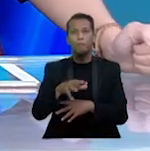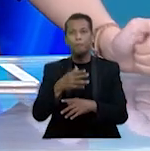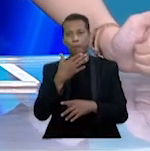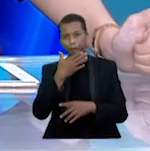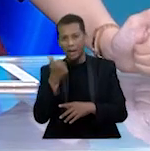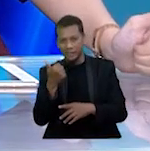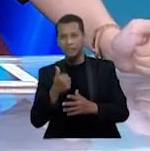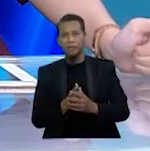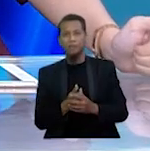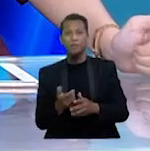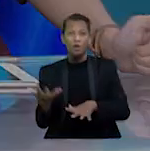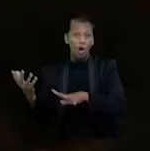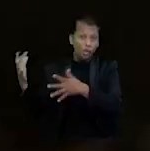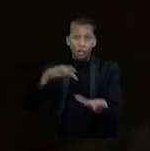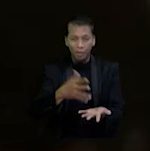diguyur hujan deras.